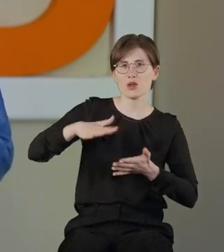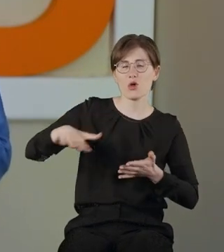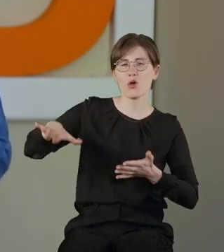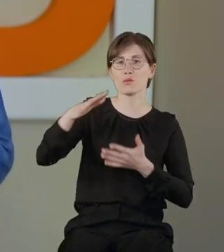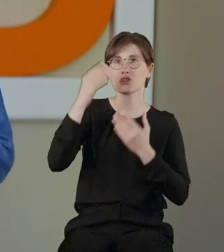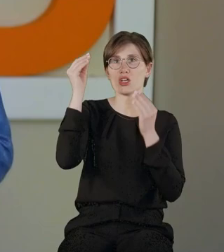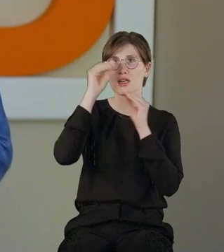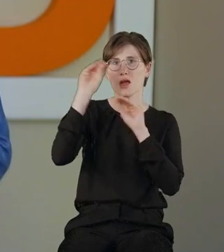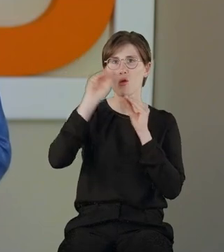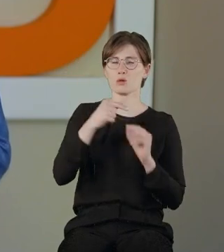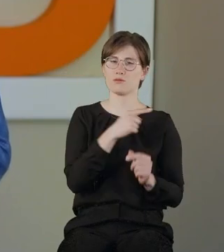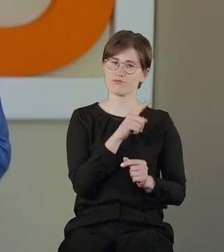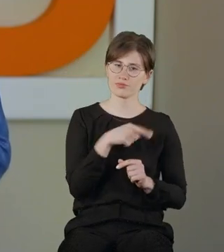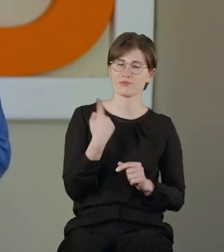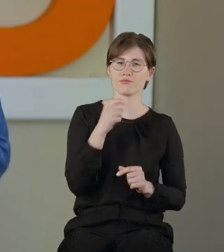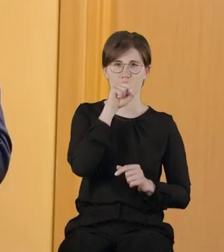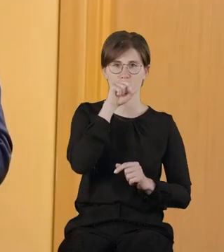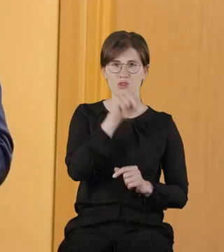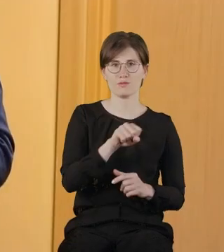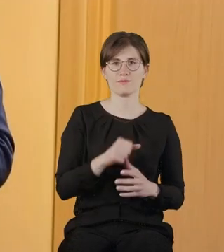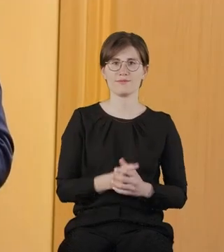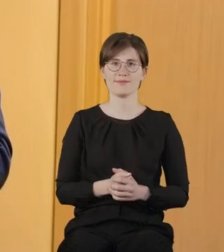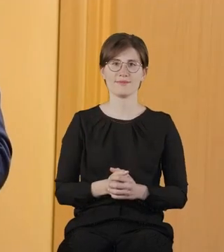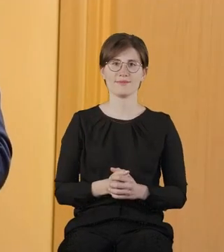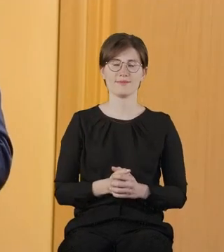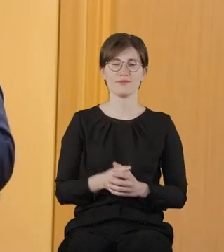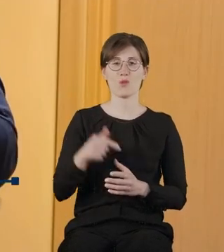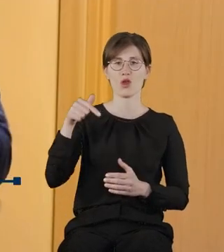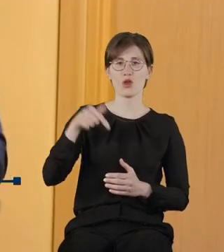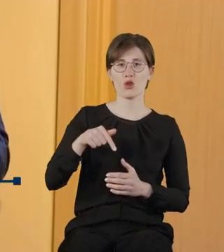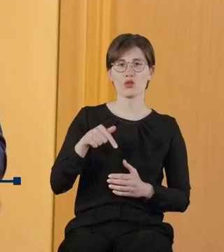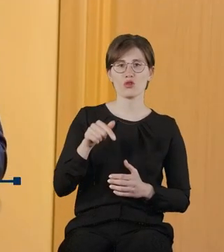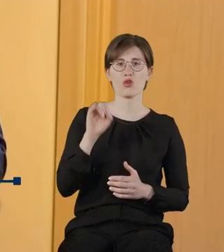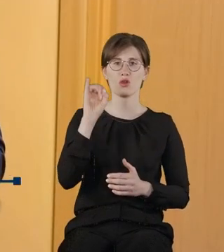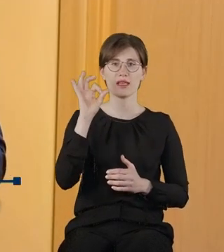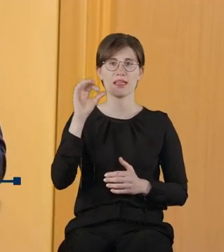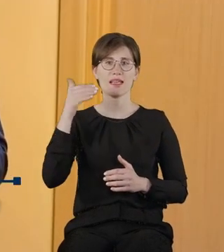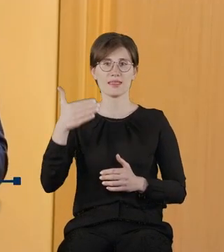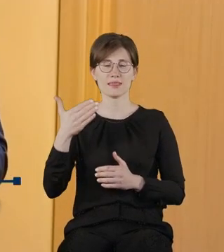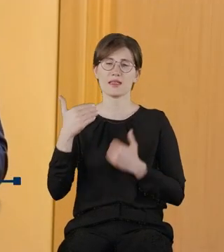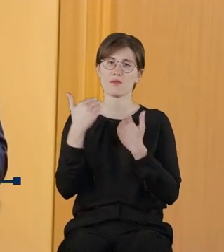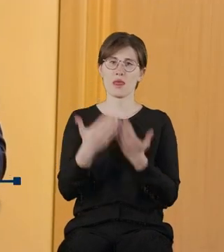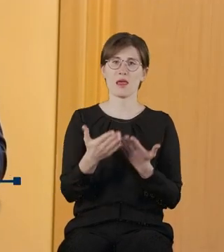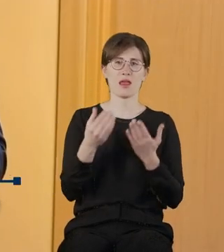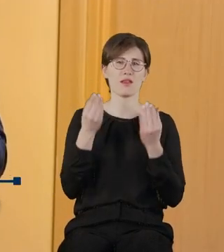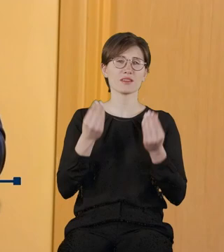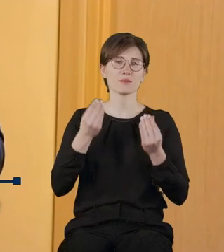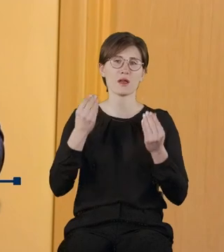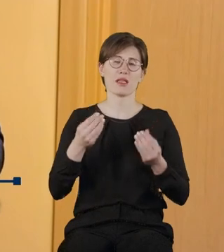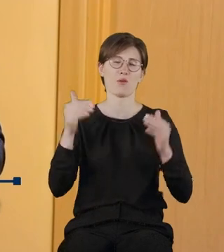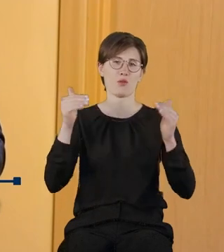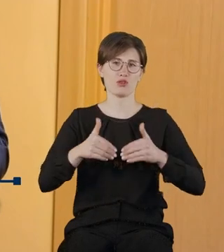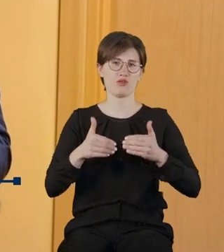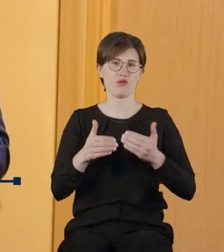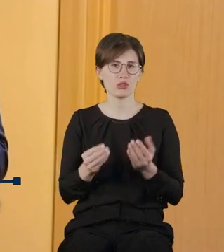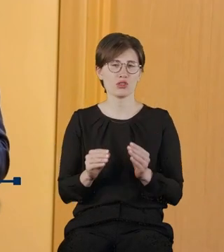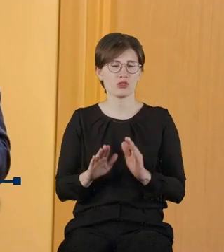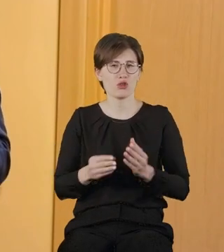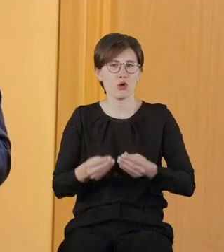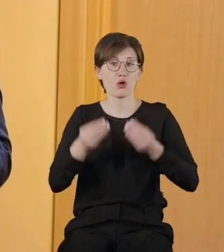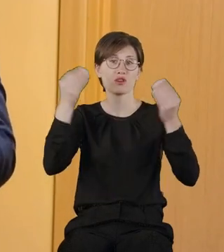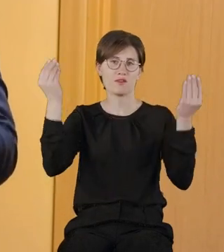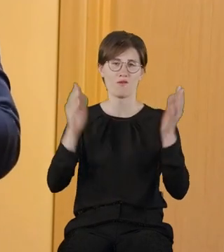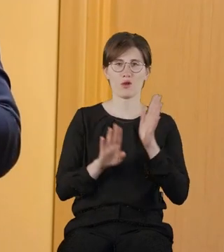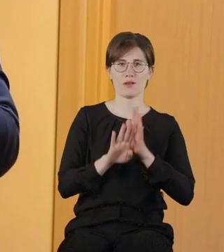naszymi przyszłymi pasjami i zainteresowaniami. Kolegium ISM daje świetne możliwości do rozwoju naukowego. Z jednej strony można